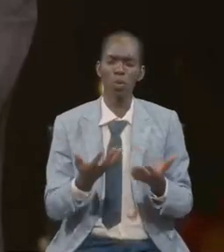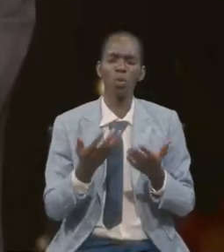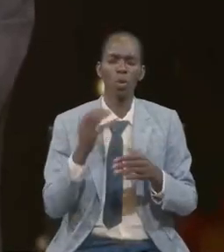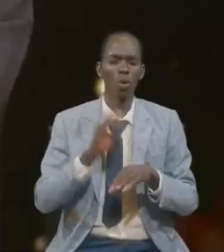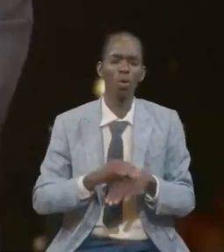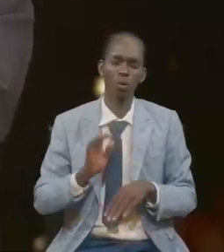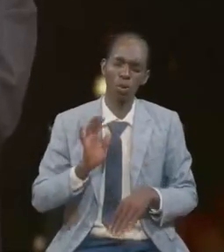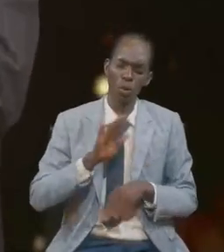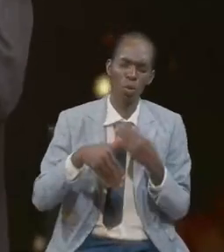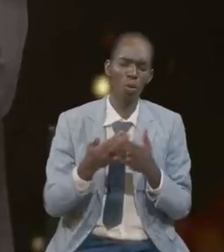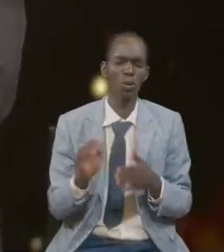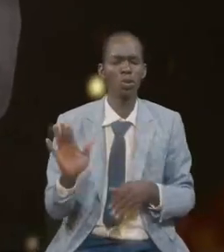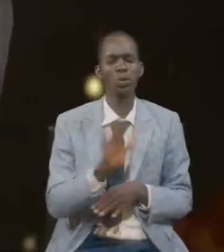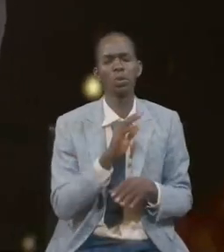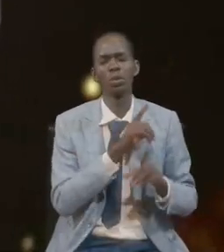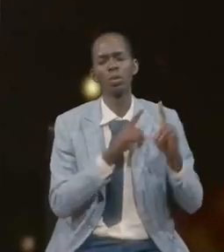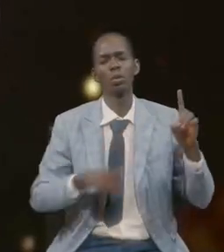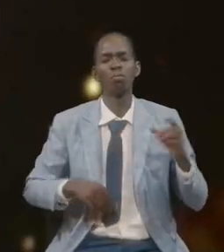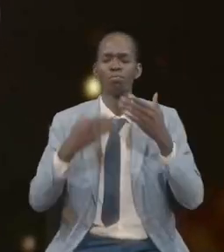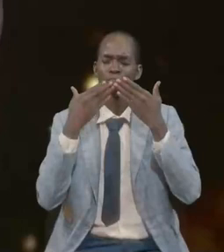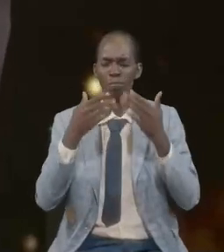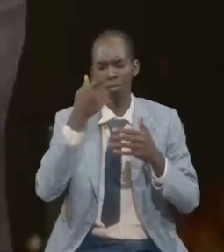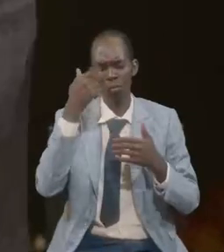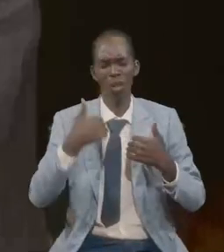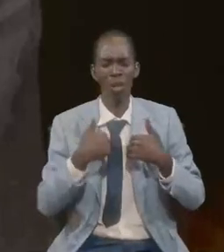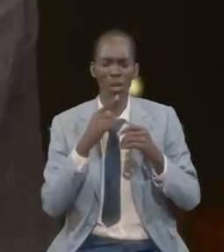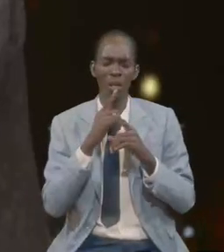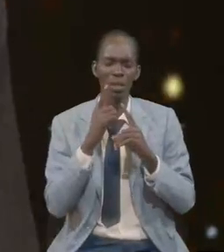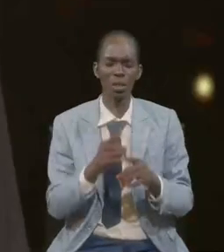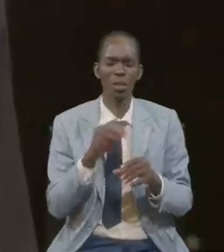Alors, accomplis tes bons désirs sur tes enfants,